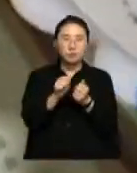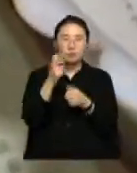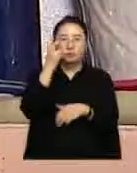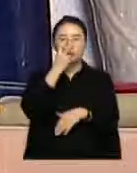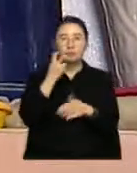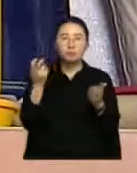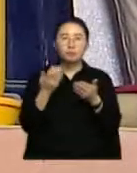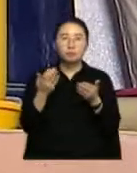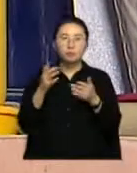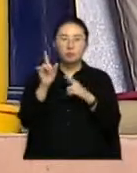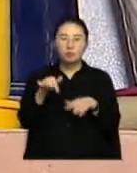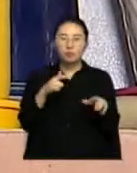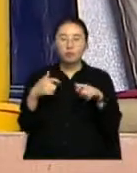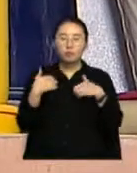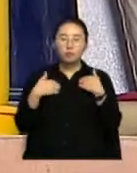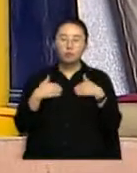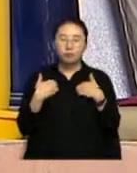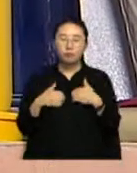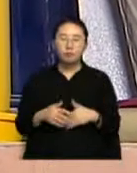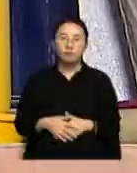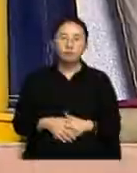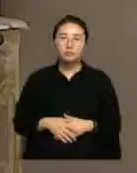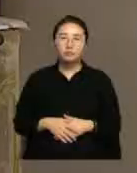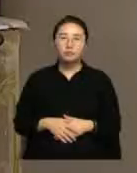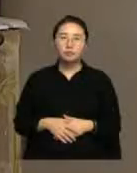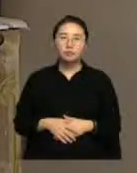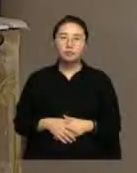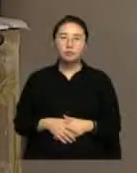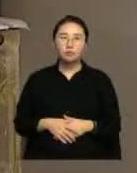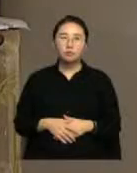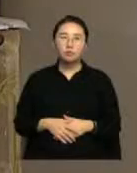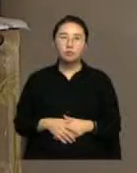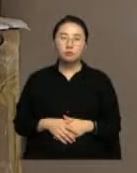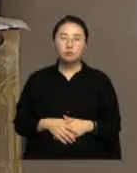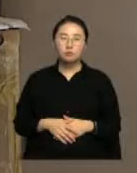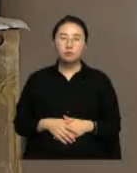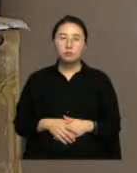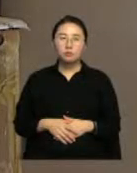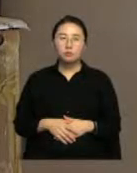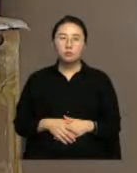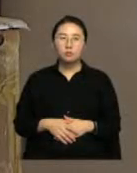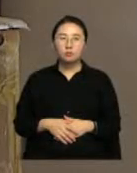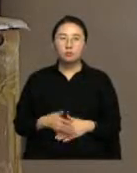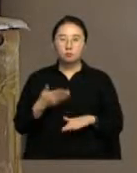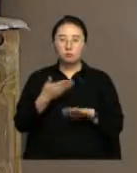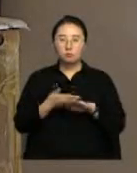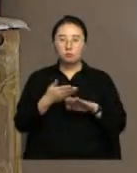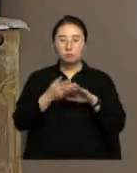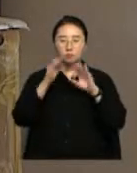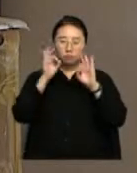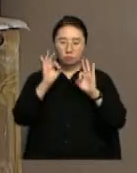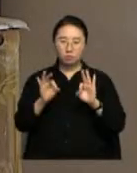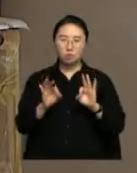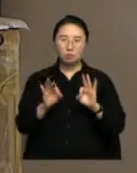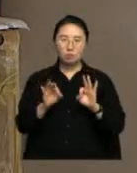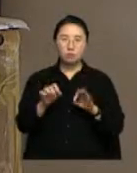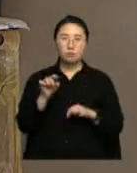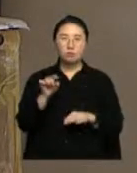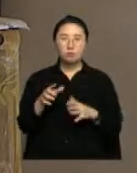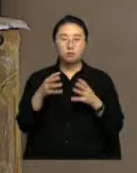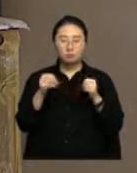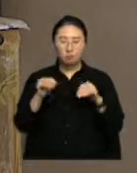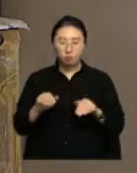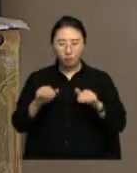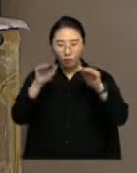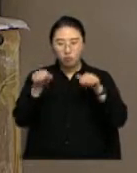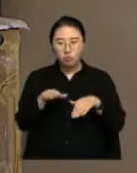돌보는 일이 하루의 중요한 일과가 됐습니다. 또 저는 또 딴 것도 또 보면서 또 이제 아이고 너는 많이